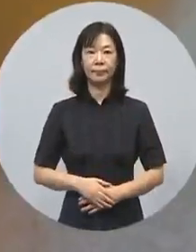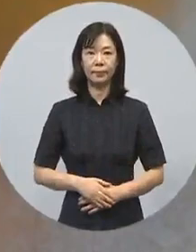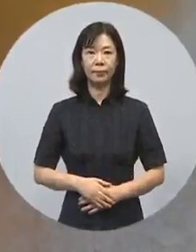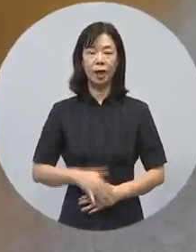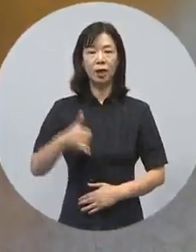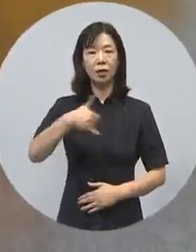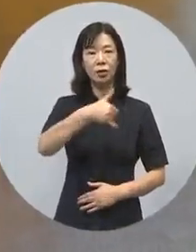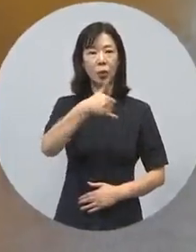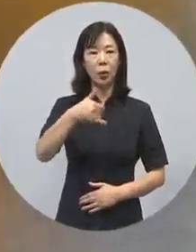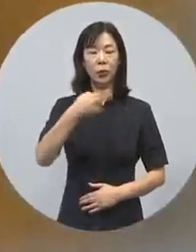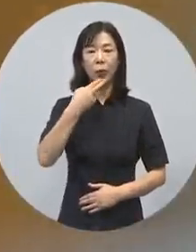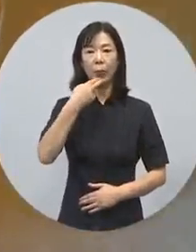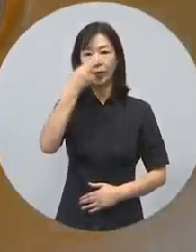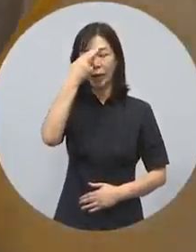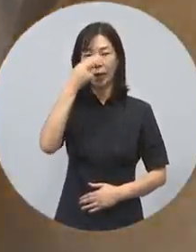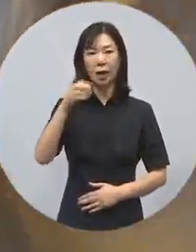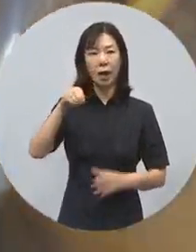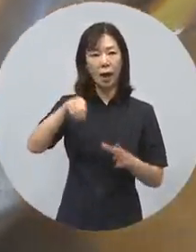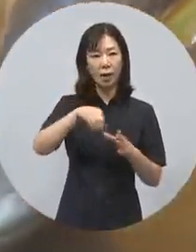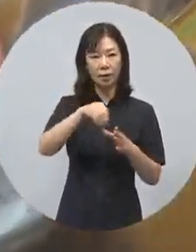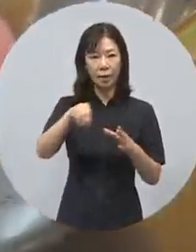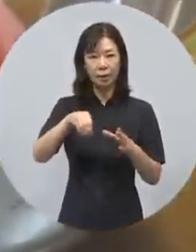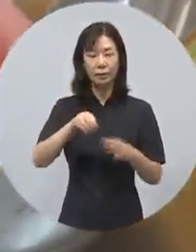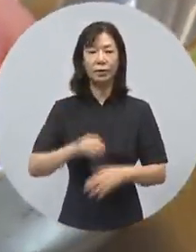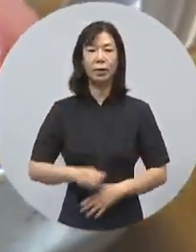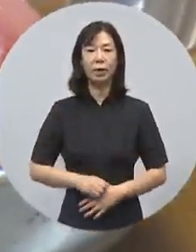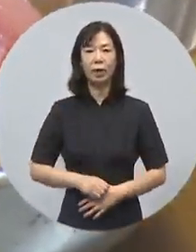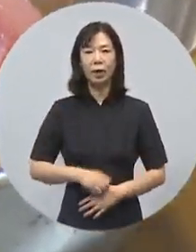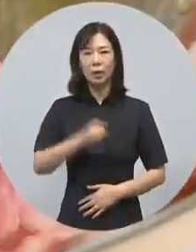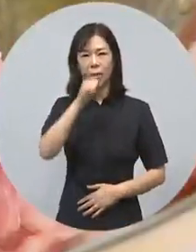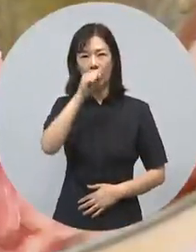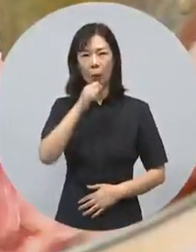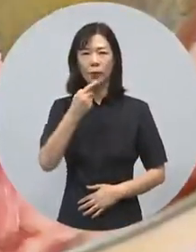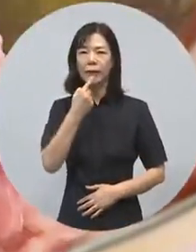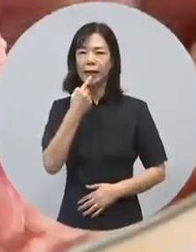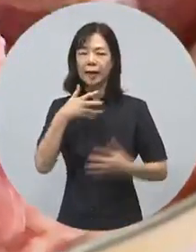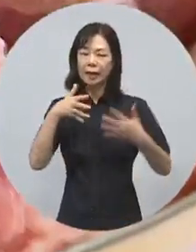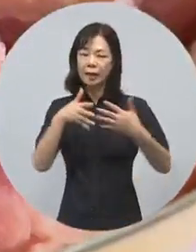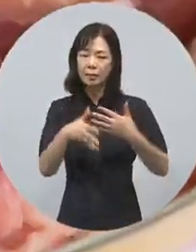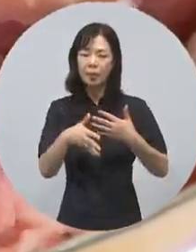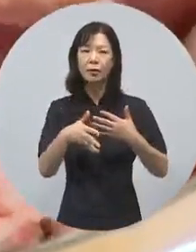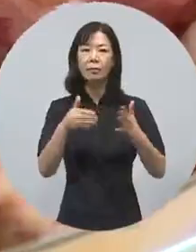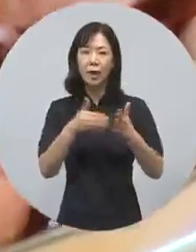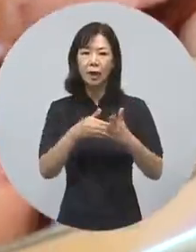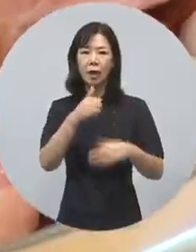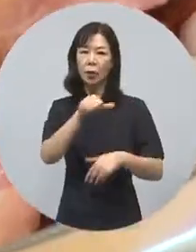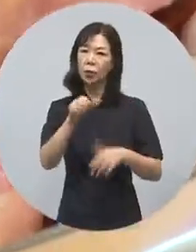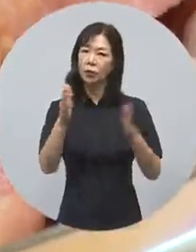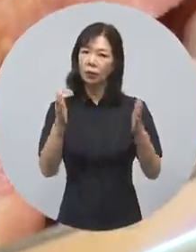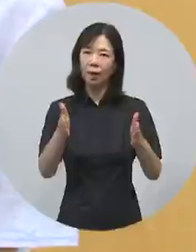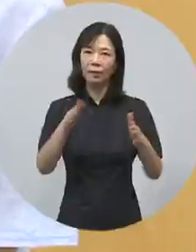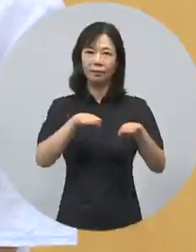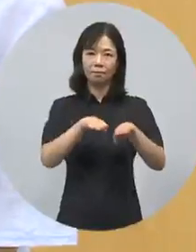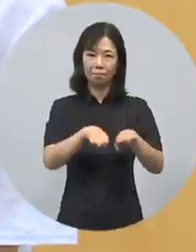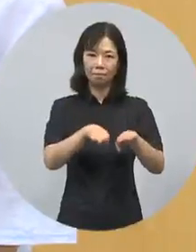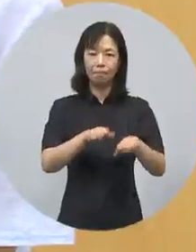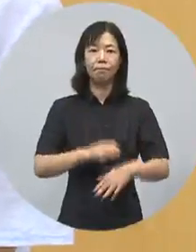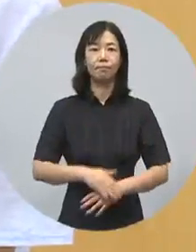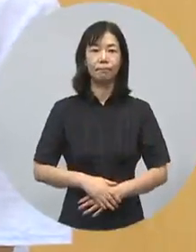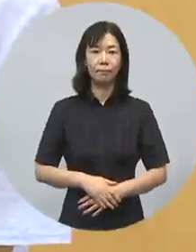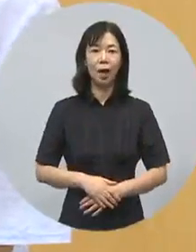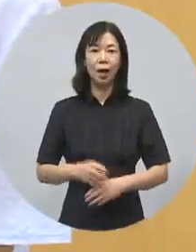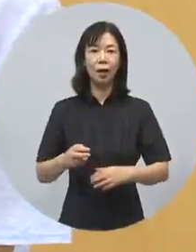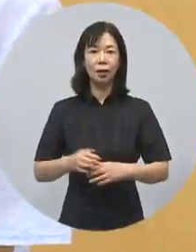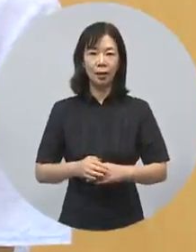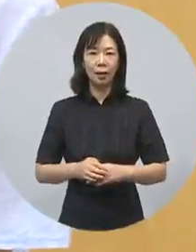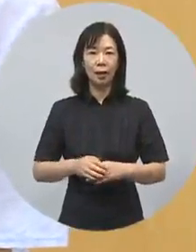醤油とお酒が入ります。 よくなじませて5分程度漬け置きします。 次に豚肉と